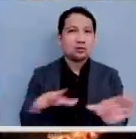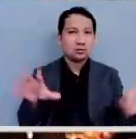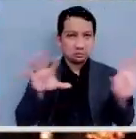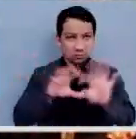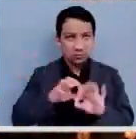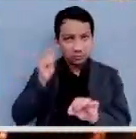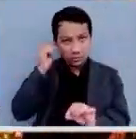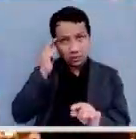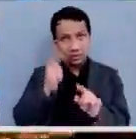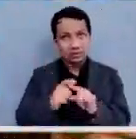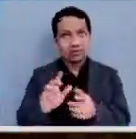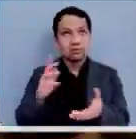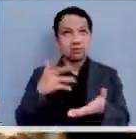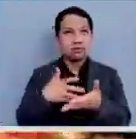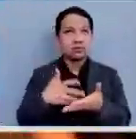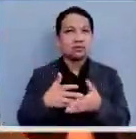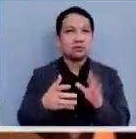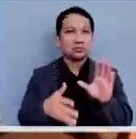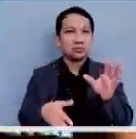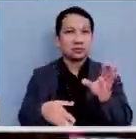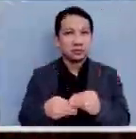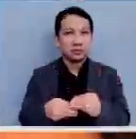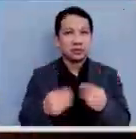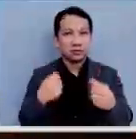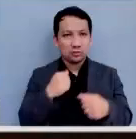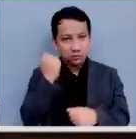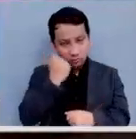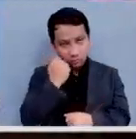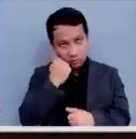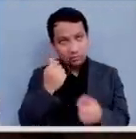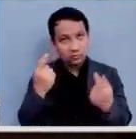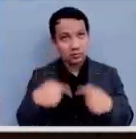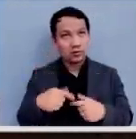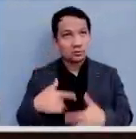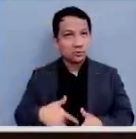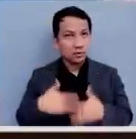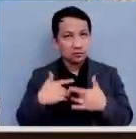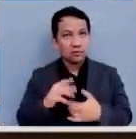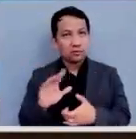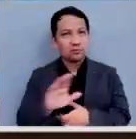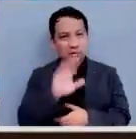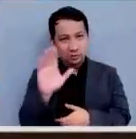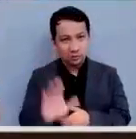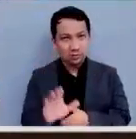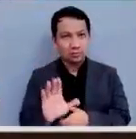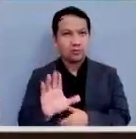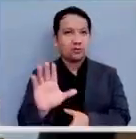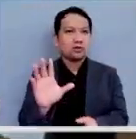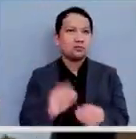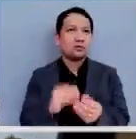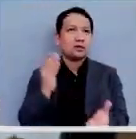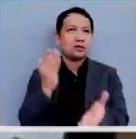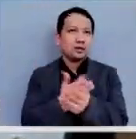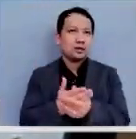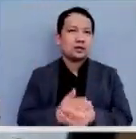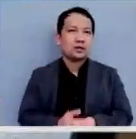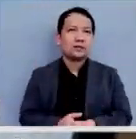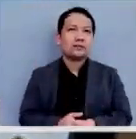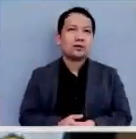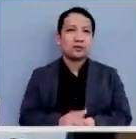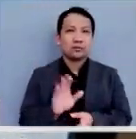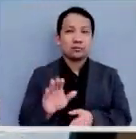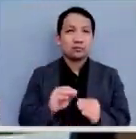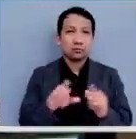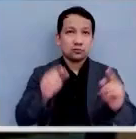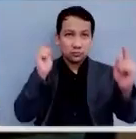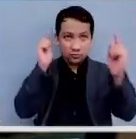goal in your studies, you have always a chance, like me. Never, never stop in